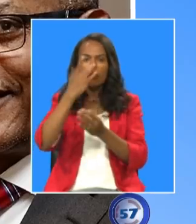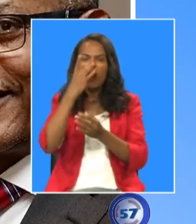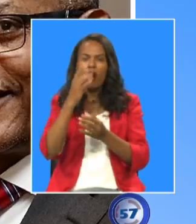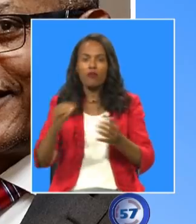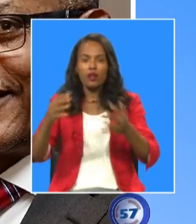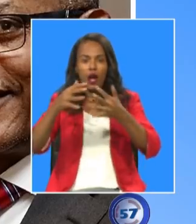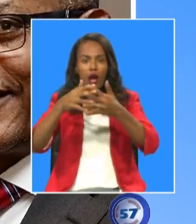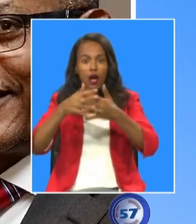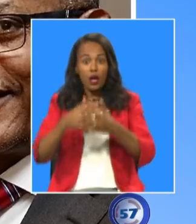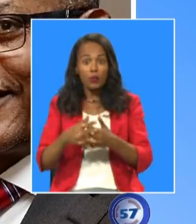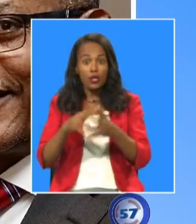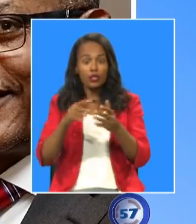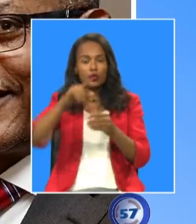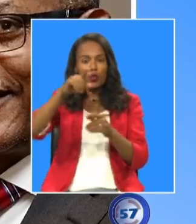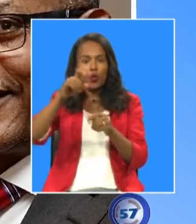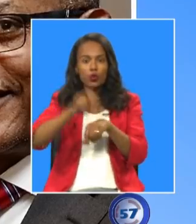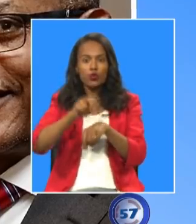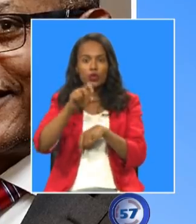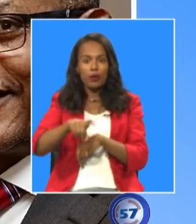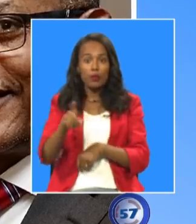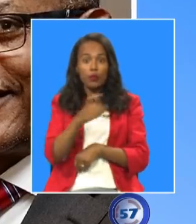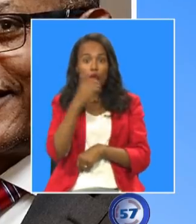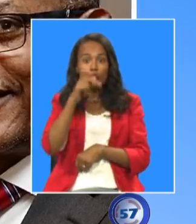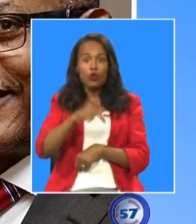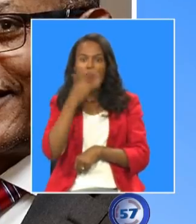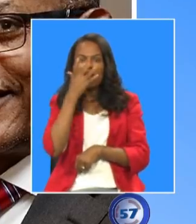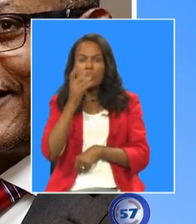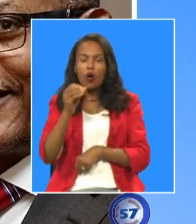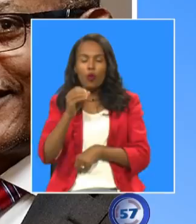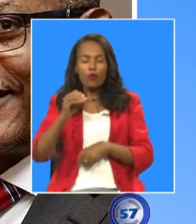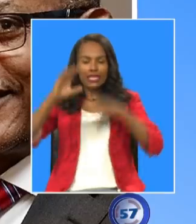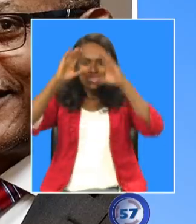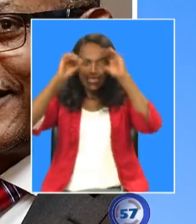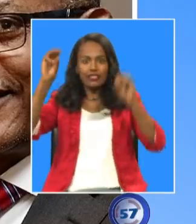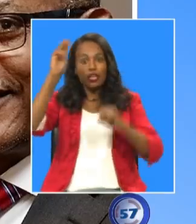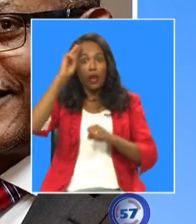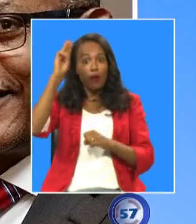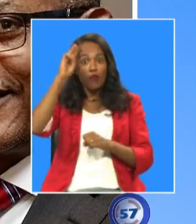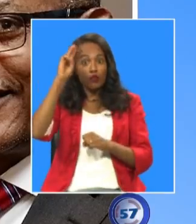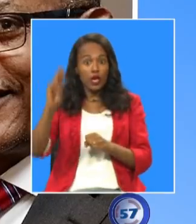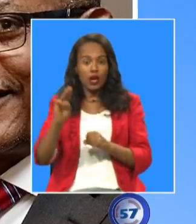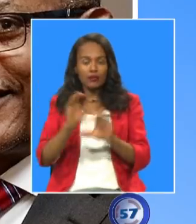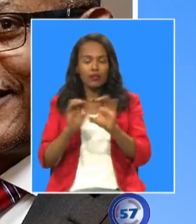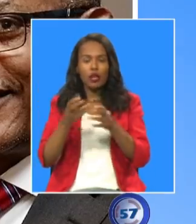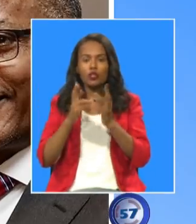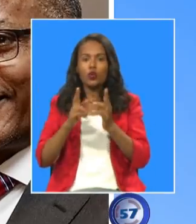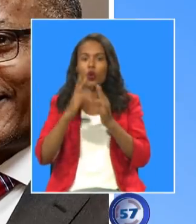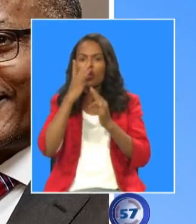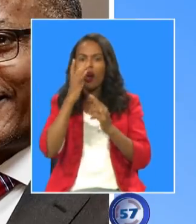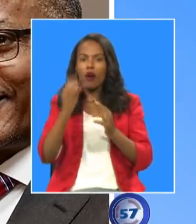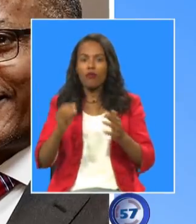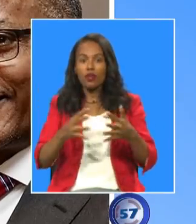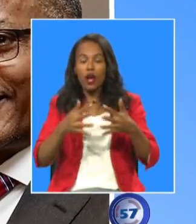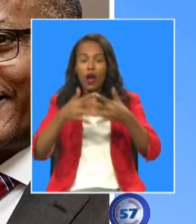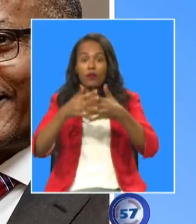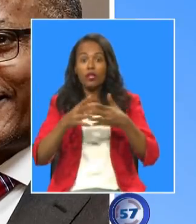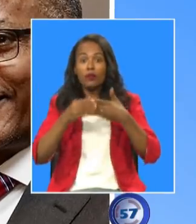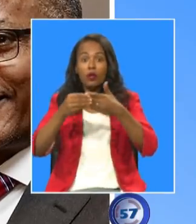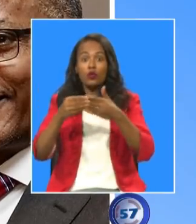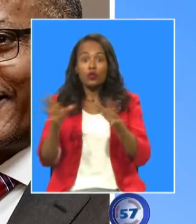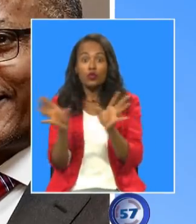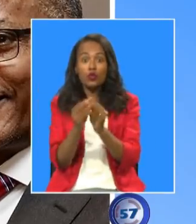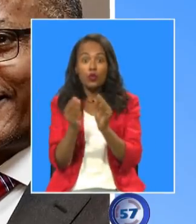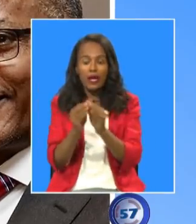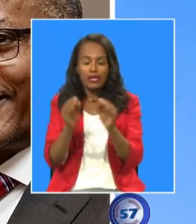ህብረት የወቅቱ ሊቀመንበር ከሆኑት ከደቡብ አፍሪካው ፕሬዚዳንት ሲሪል ራማፎዛ ሰብሳቢነት የተካሄደውን አስቸኳይ የአፍሪካ ህብረት የመሪዎች ጉባኤ ቢሮ